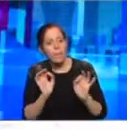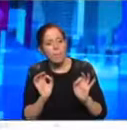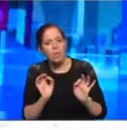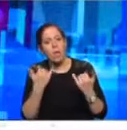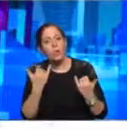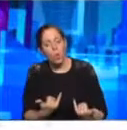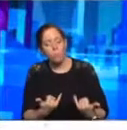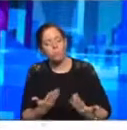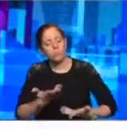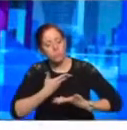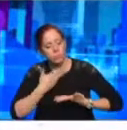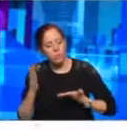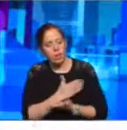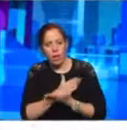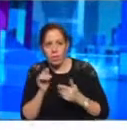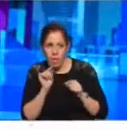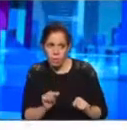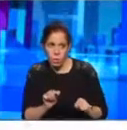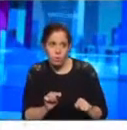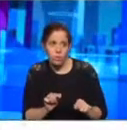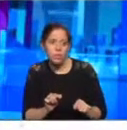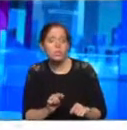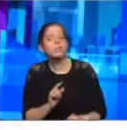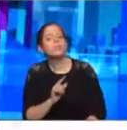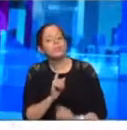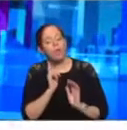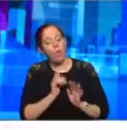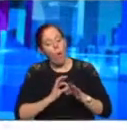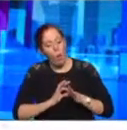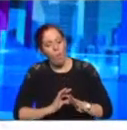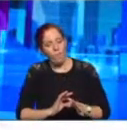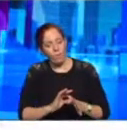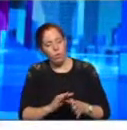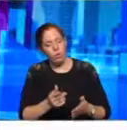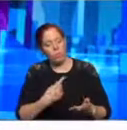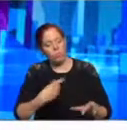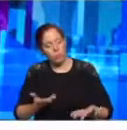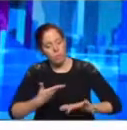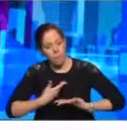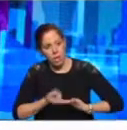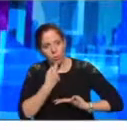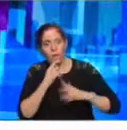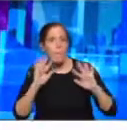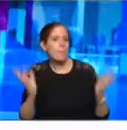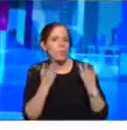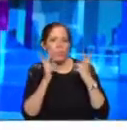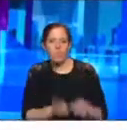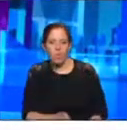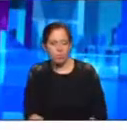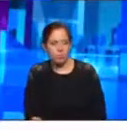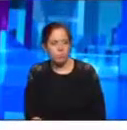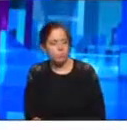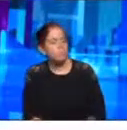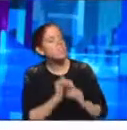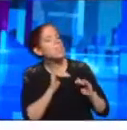היום לקחה את ההחלטה הזאת שאמורה להוביל אותנו למתן התרופה במהירות האפשרית. נאחל